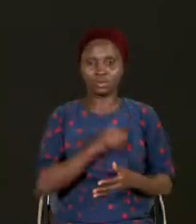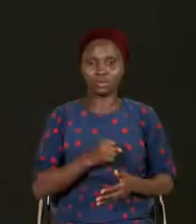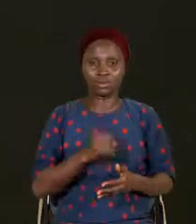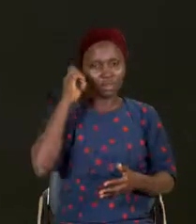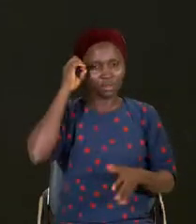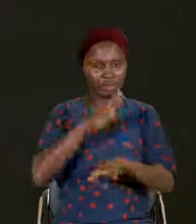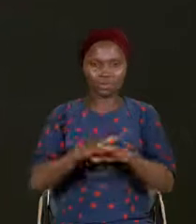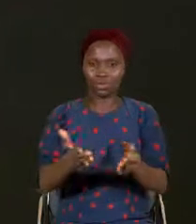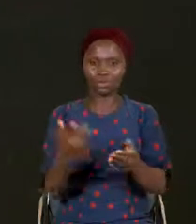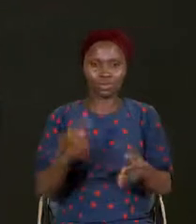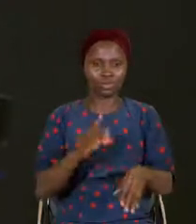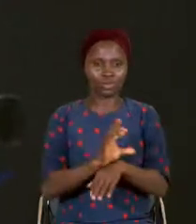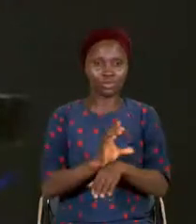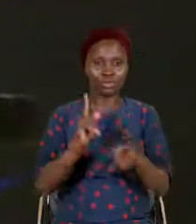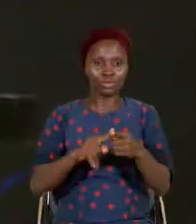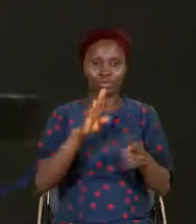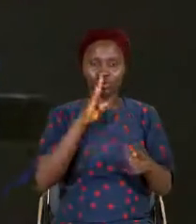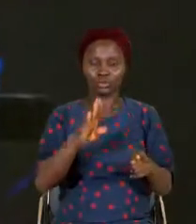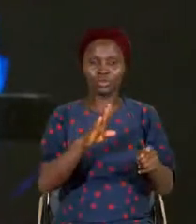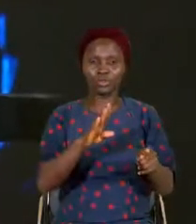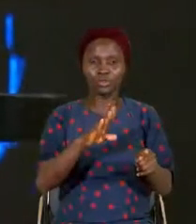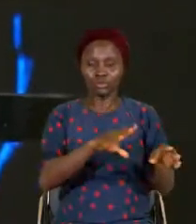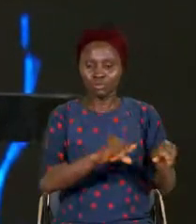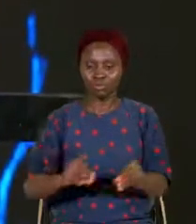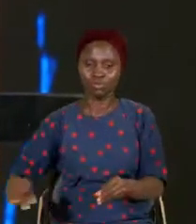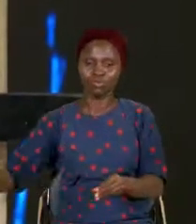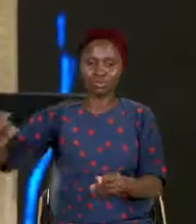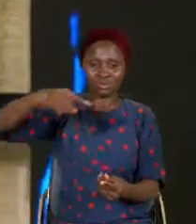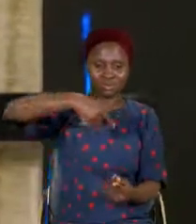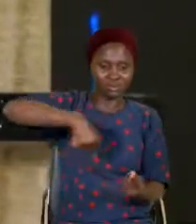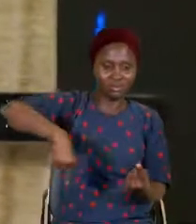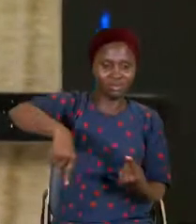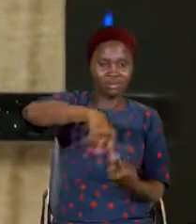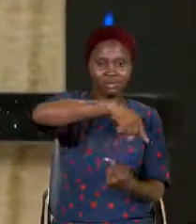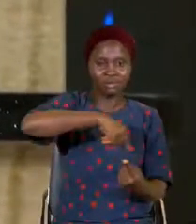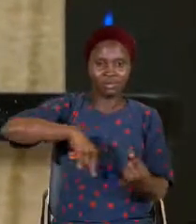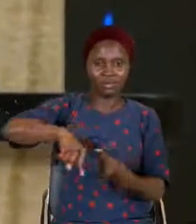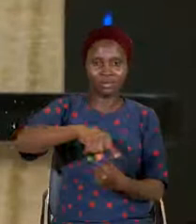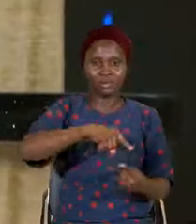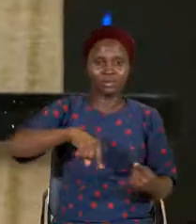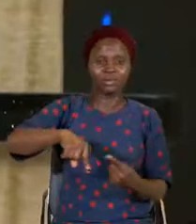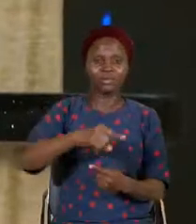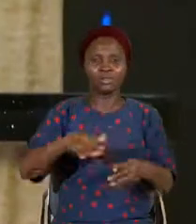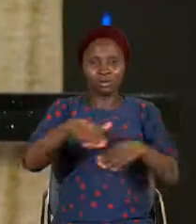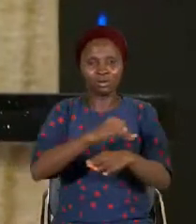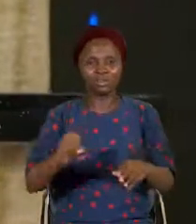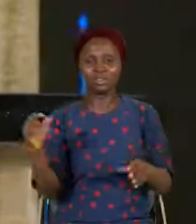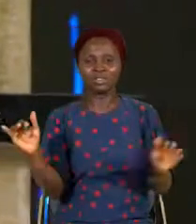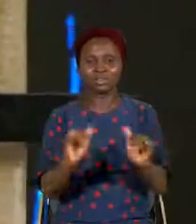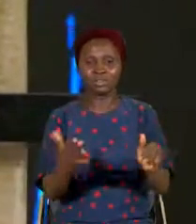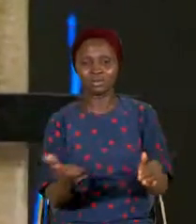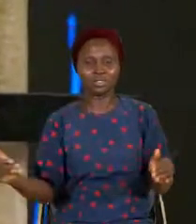jusqu'à l'ère de la croissance de la maturité. Il ne veut pas que l'église reste